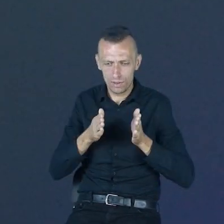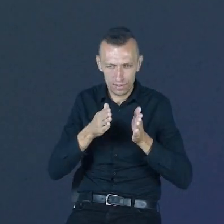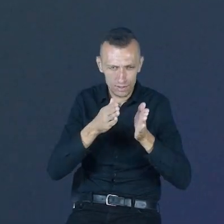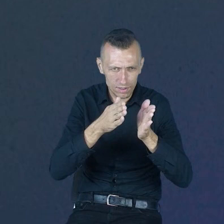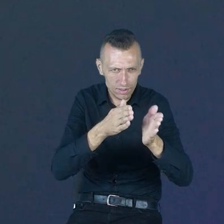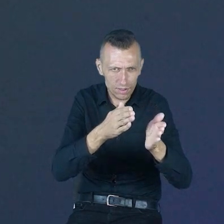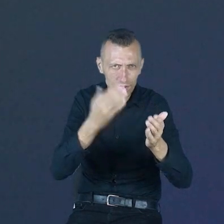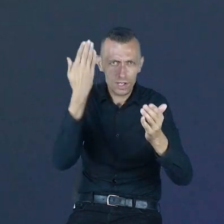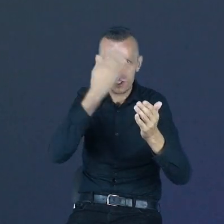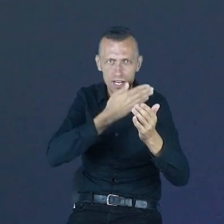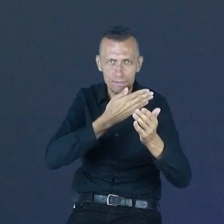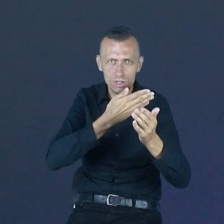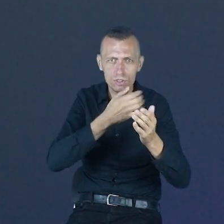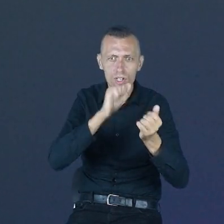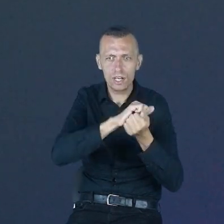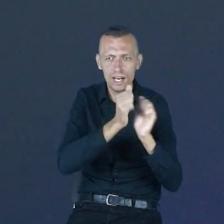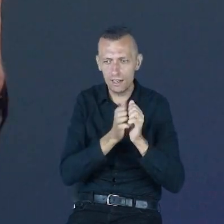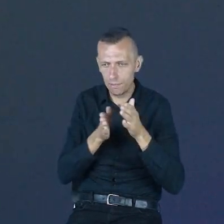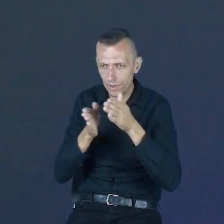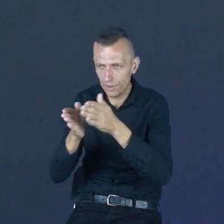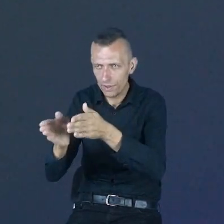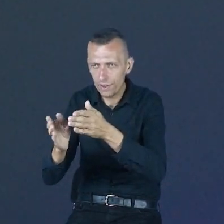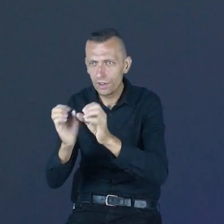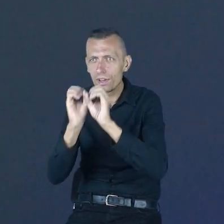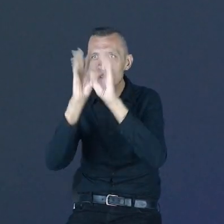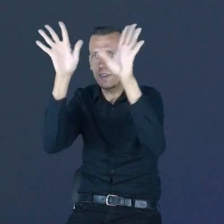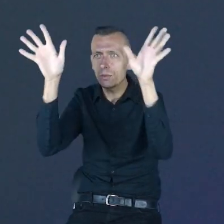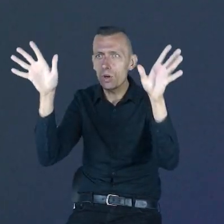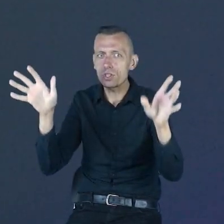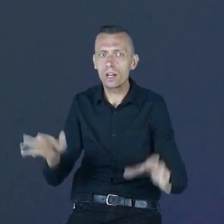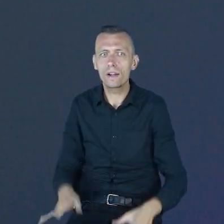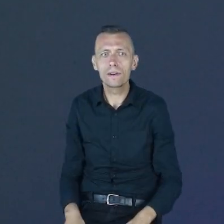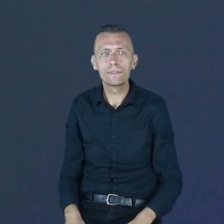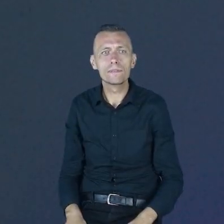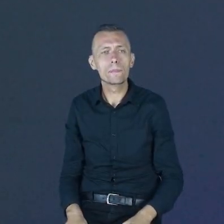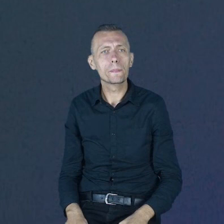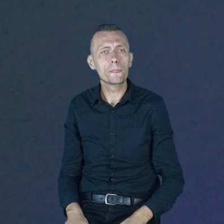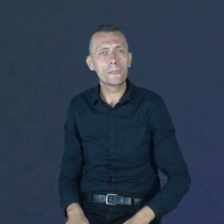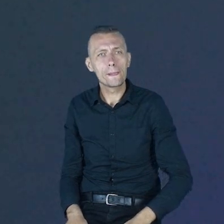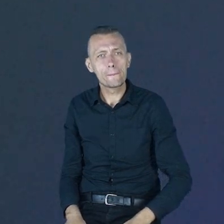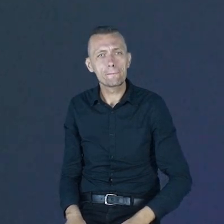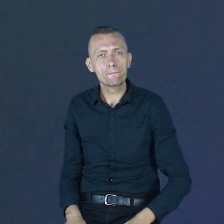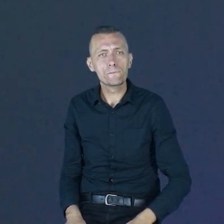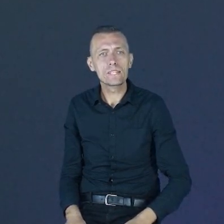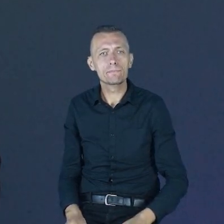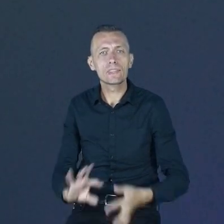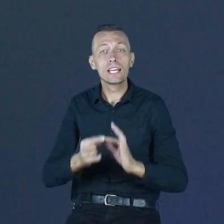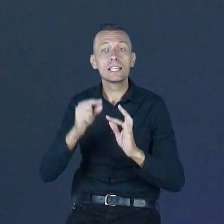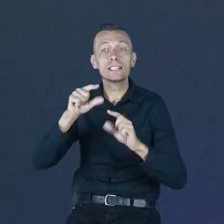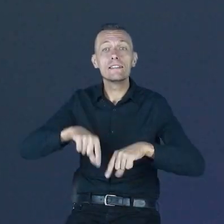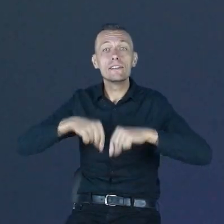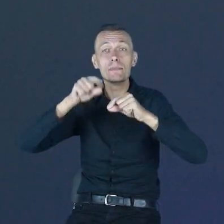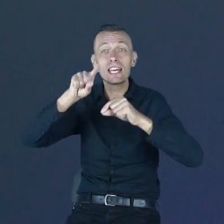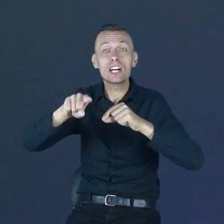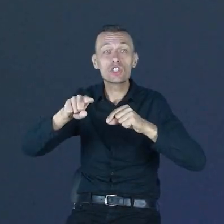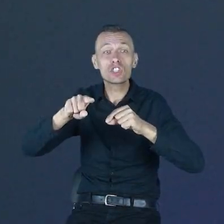światłość. Ostatecznie właśnie poprzez te wybory określasz, do jakiego świata należysz.